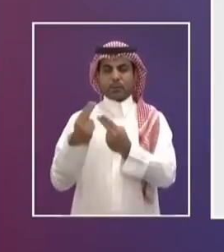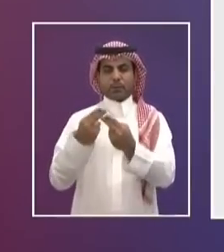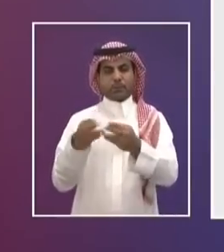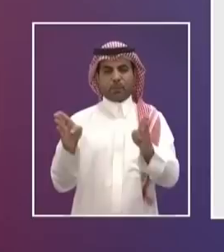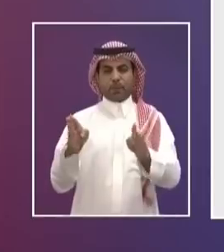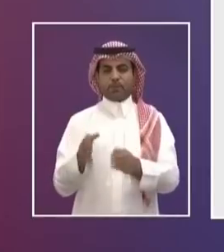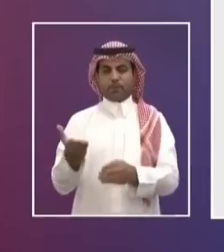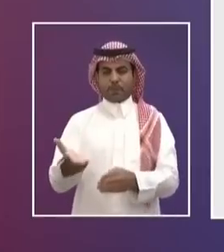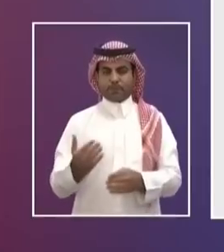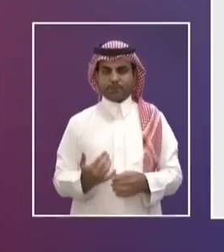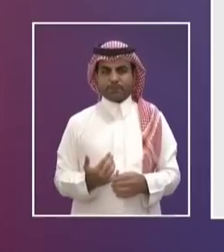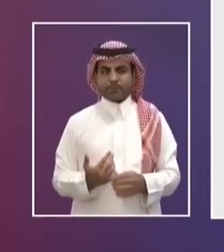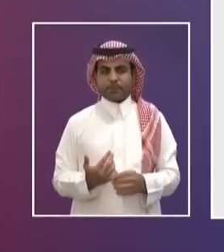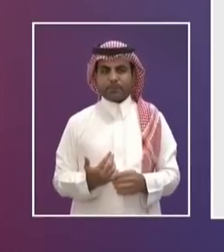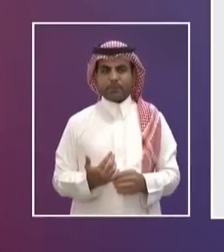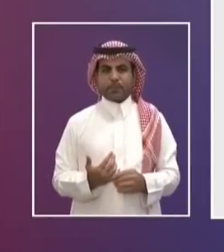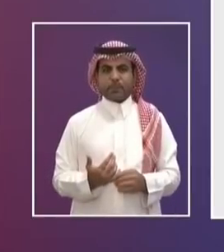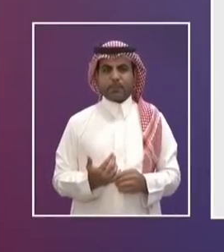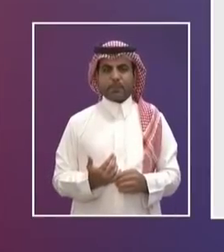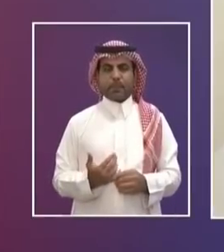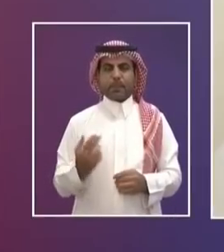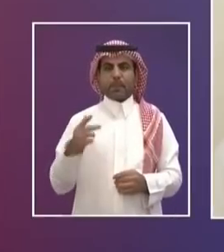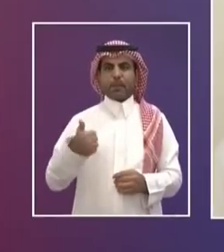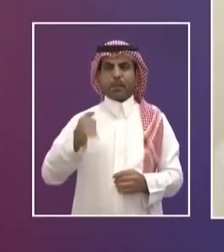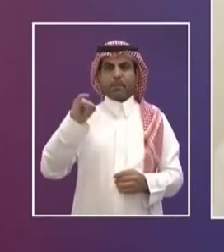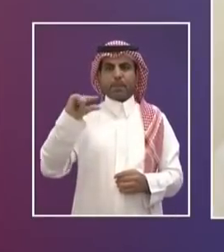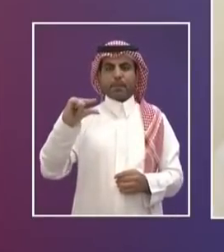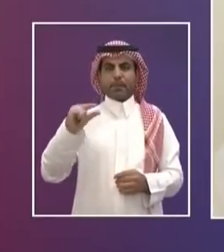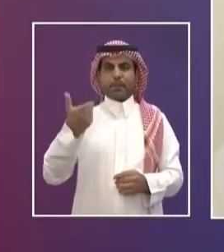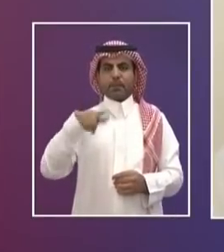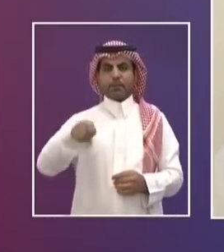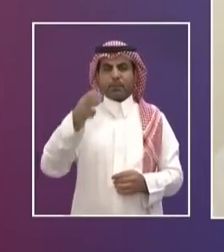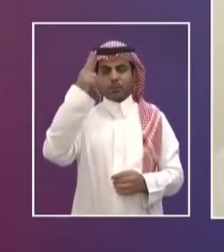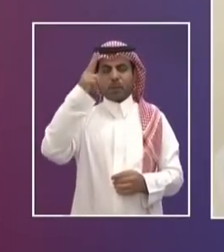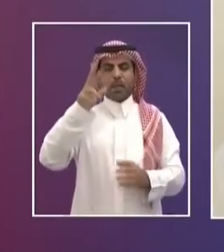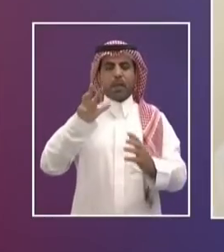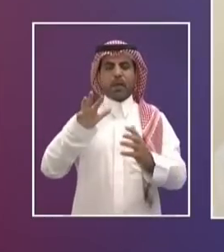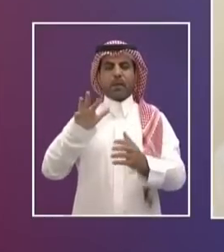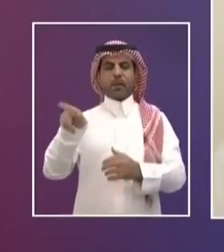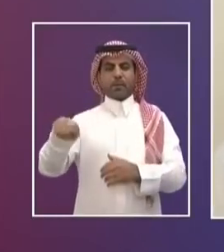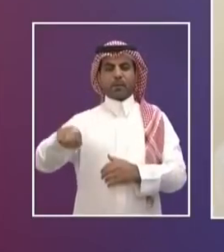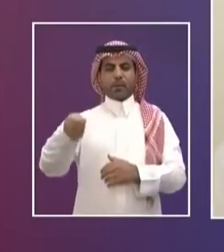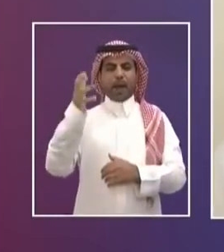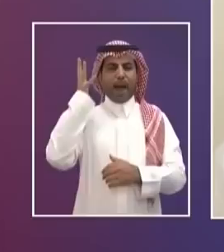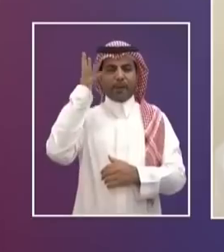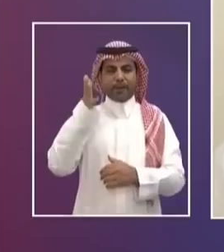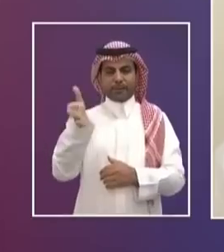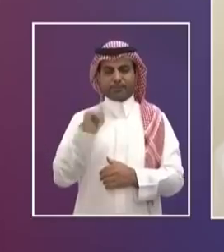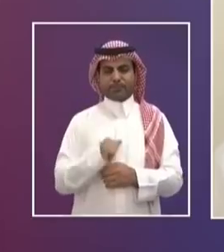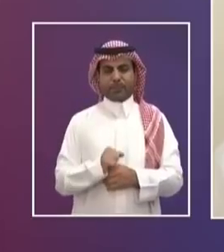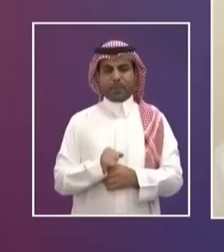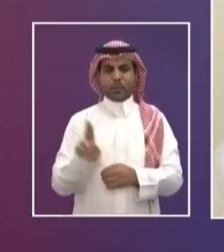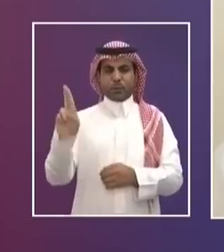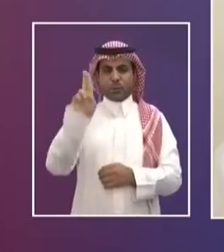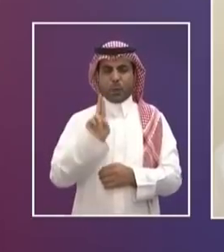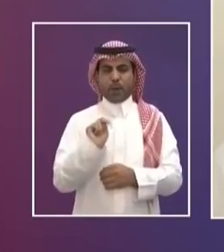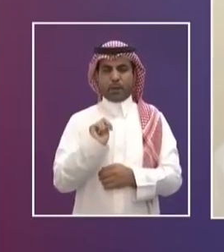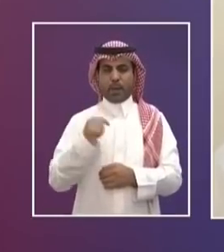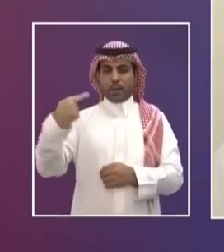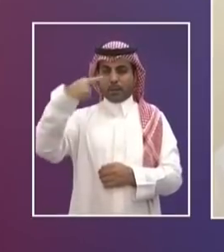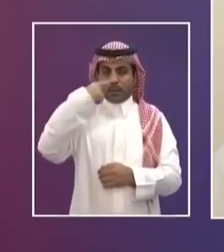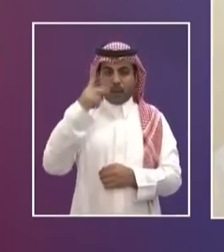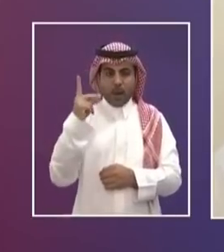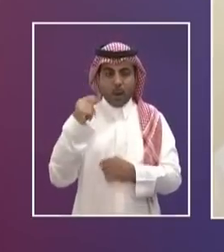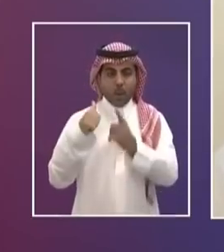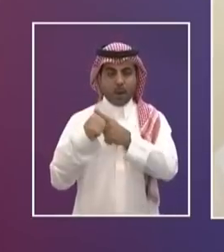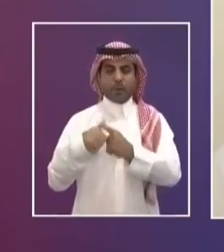أسئلة الصحفيين. أحمد العبد الكريم من قناة روتانا خليجية، في الوقت الحالي لا يتم عمل مسحة ثانية للمصاب في حالة عدم